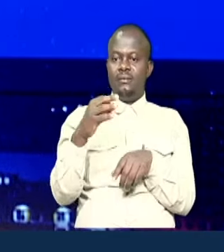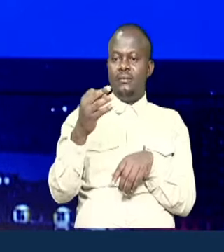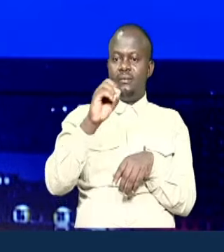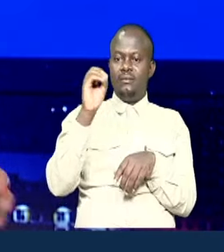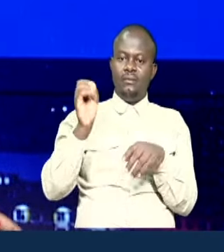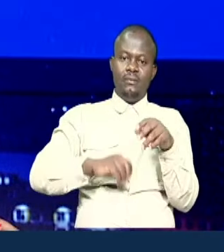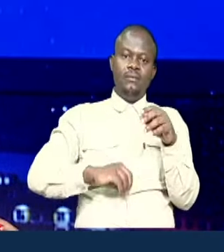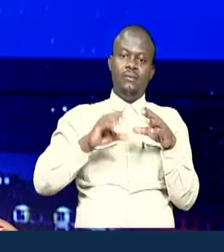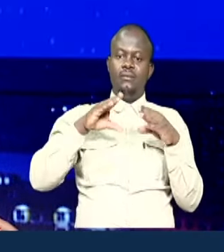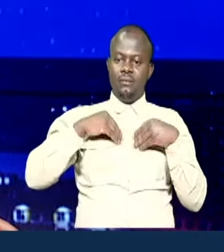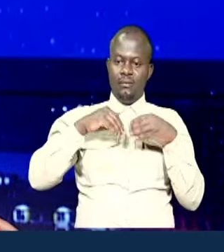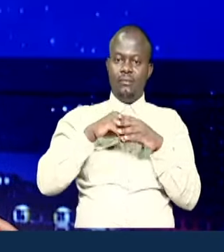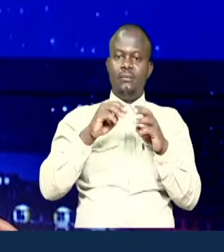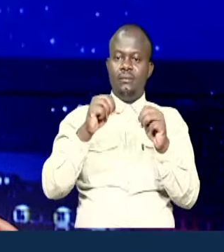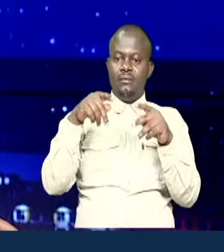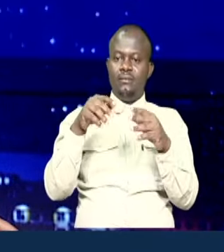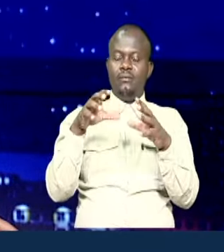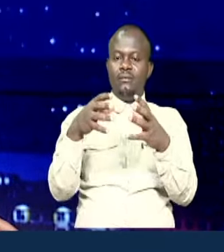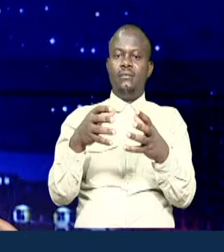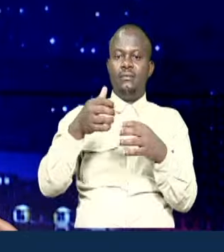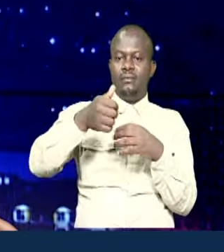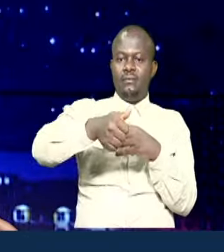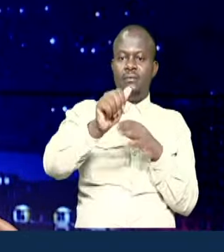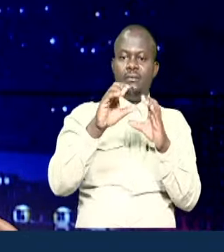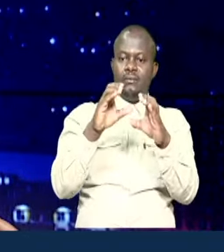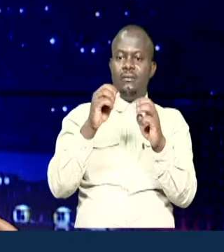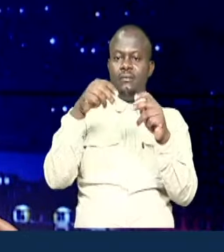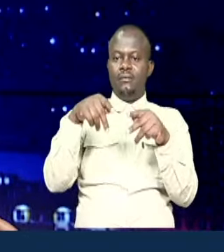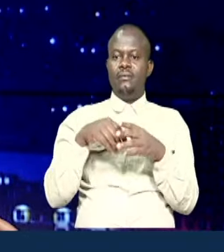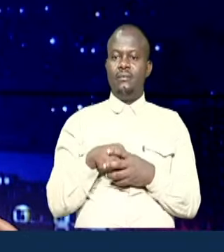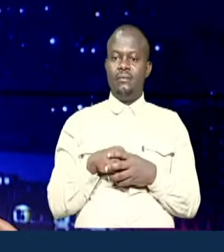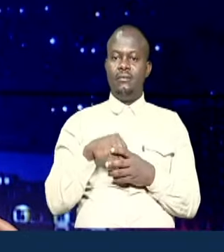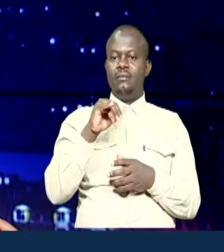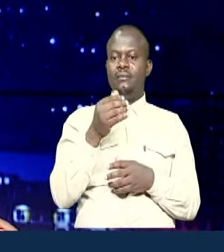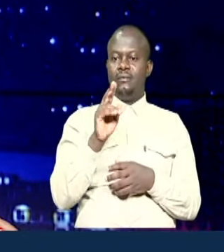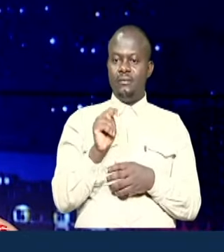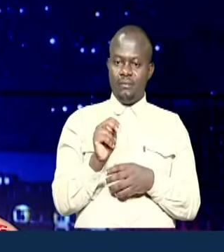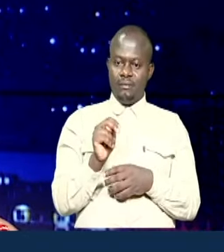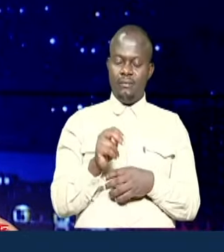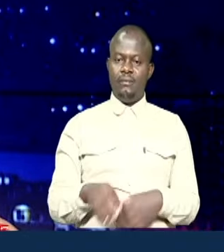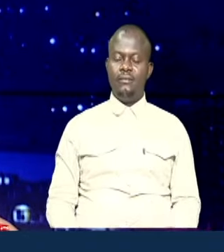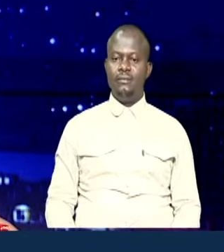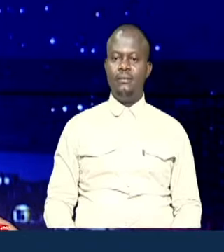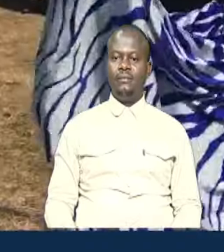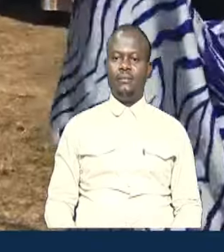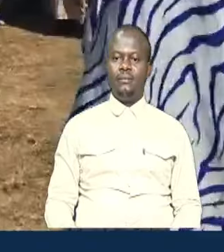30% bemererwa mu nteko ishinga amategeko umutwe w'abadepite John Bicamaka